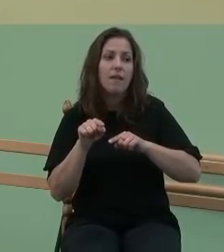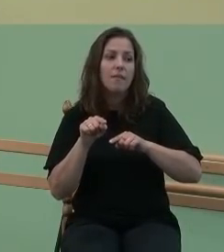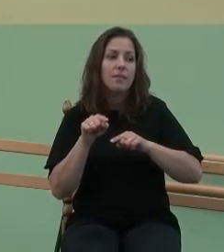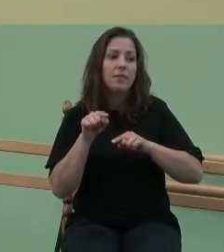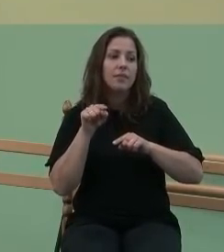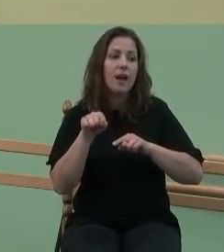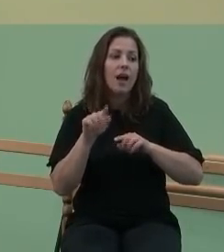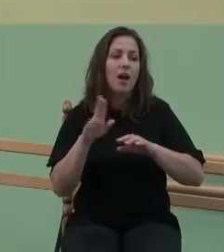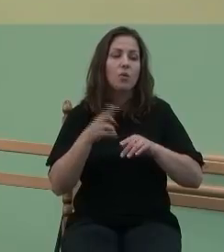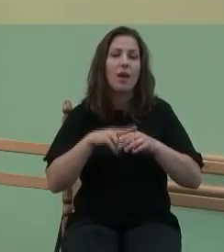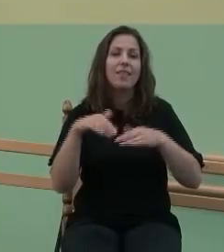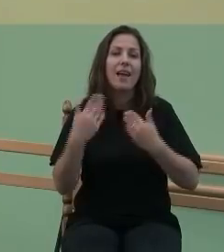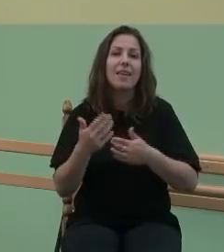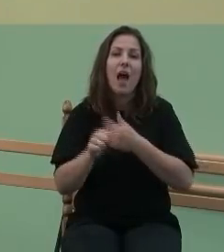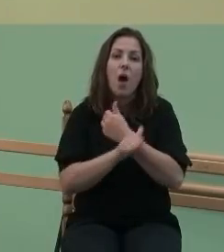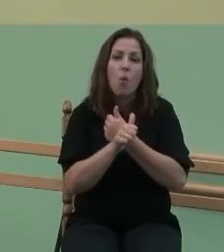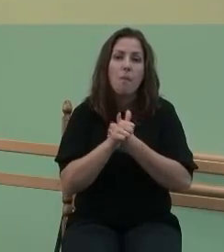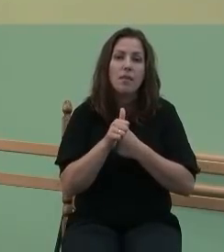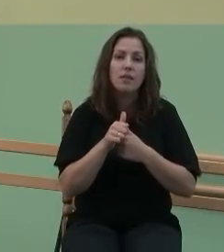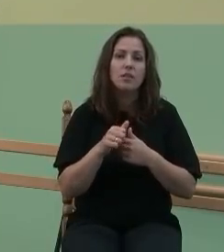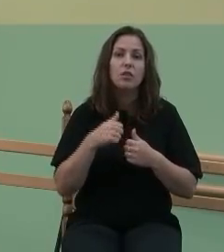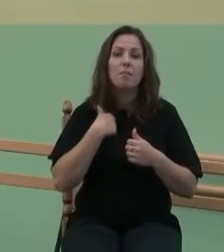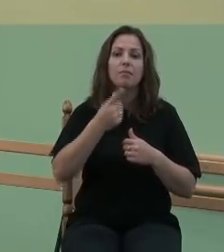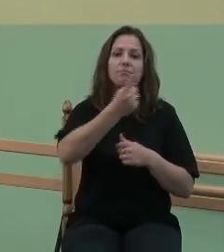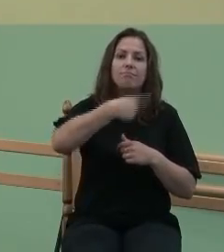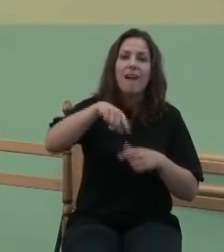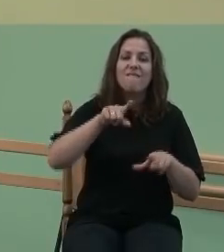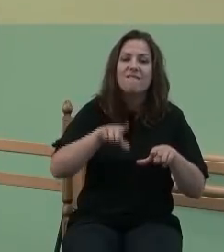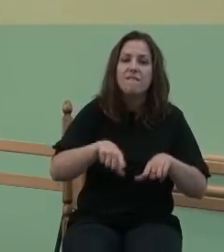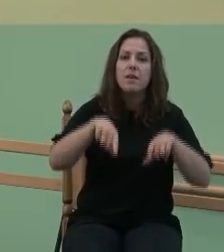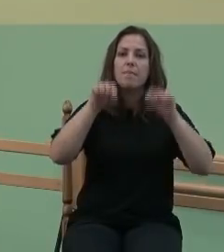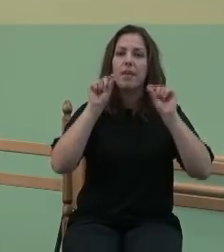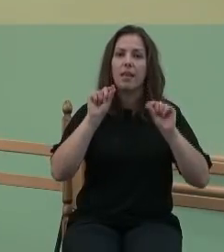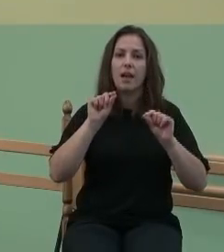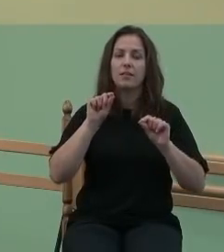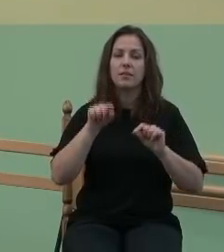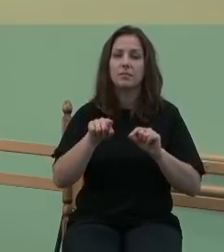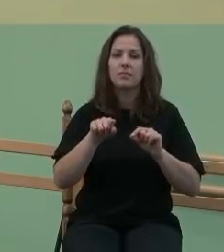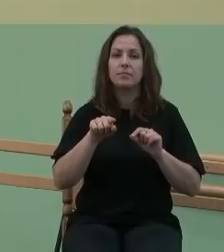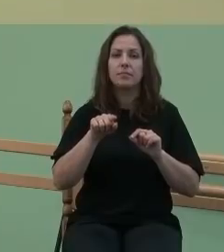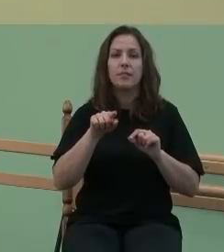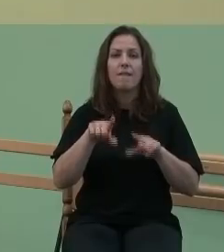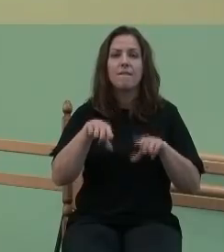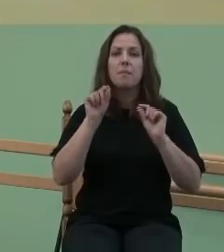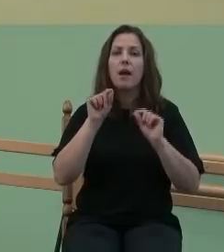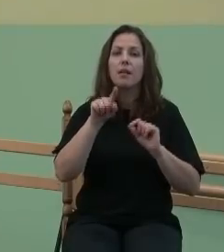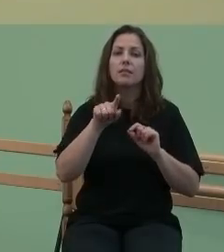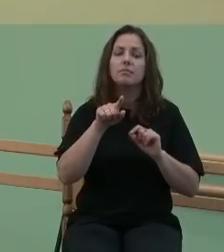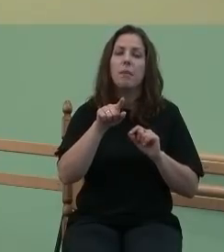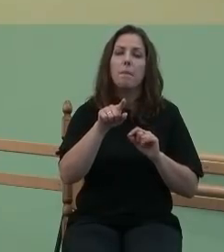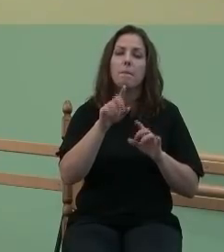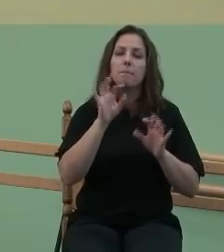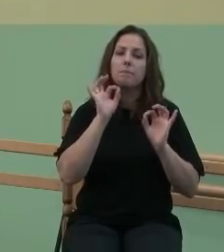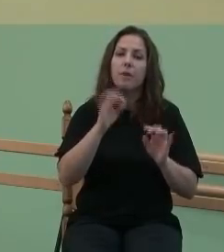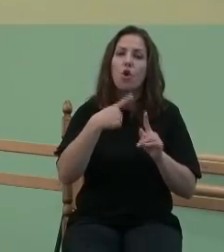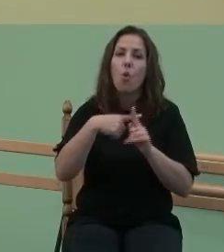która daje im możliwość interpretacji, aby oni wybierali interesownie, kierując się aksjologią,